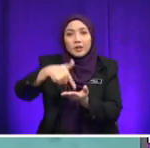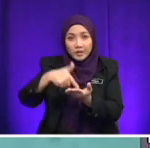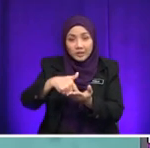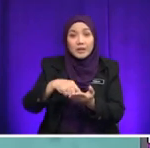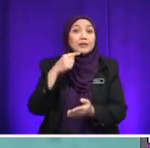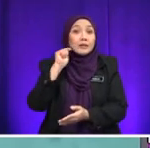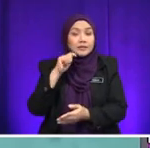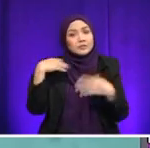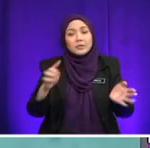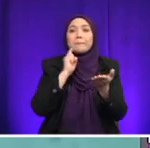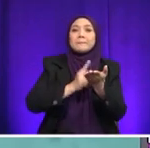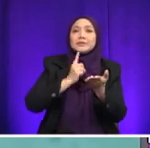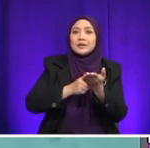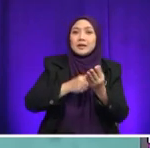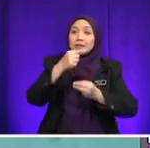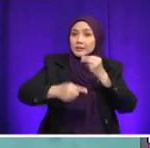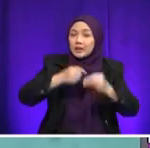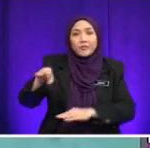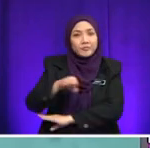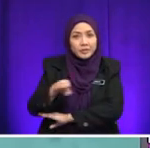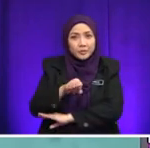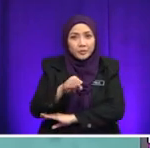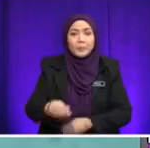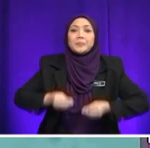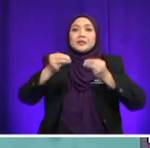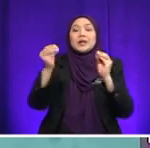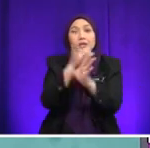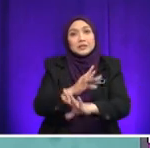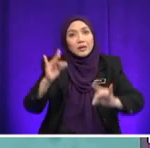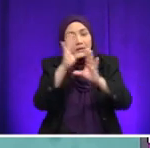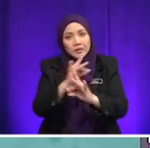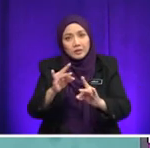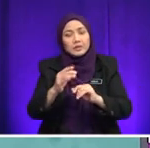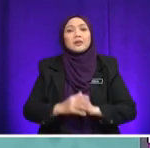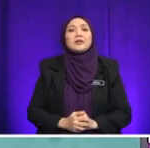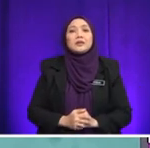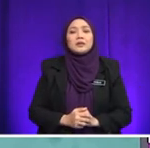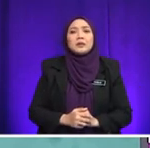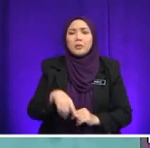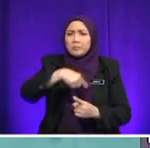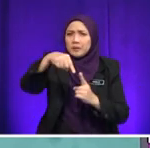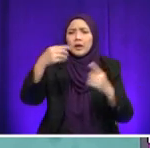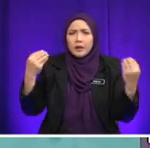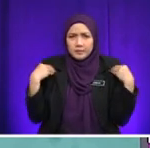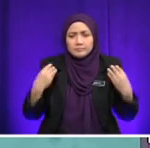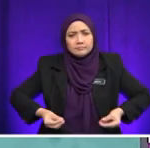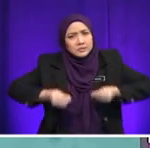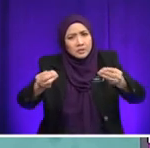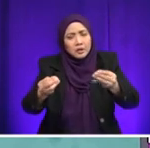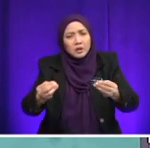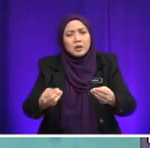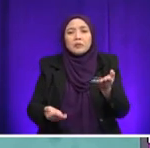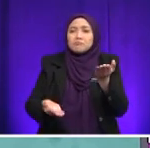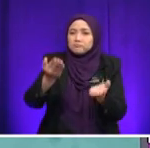faktor penyerahan serawa jadi kita akan lihat apabila berlaku penyerahan dan tentu akan menimbulkan reaksi reaksi nih untuk